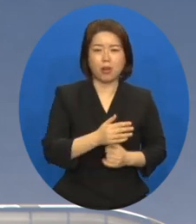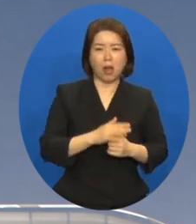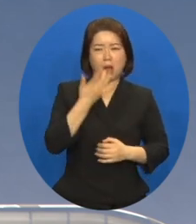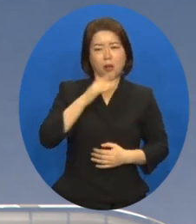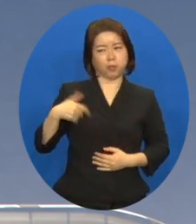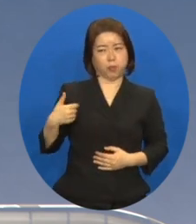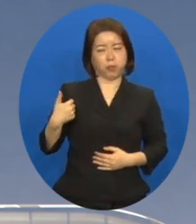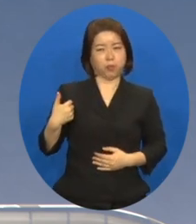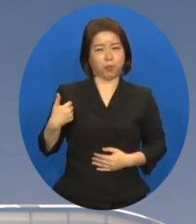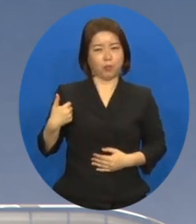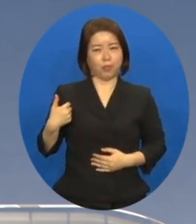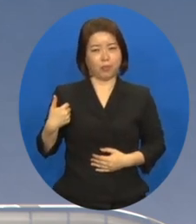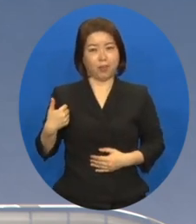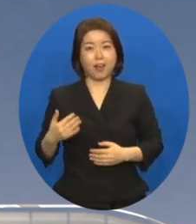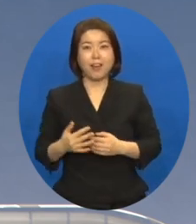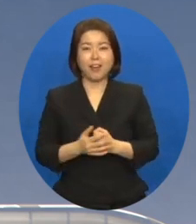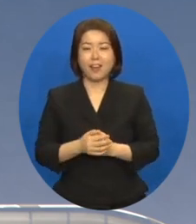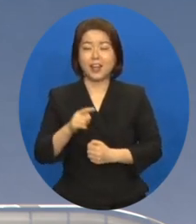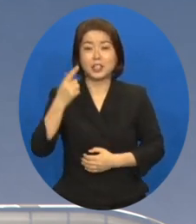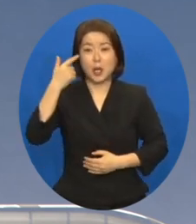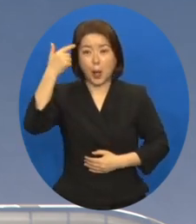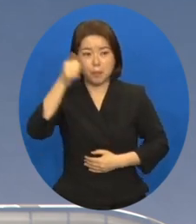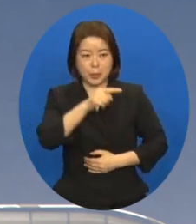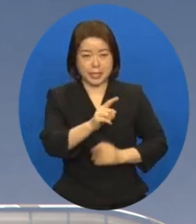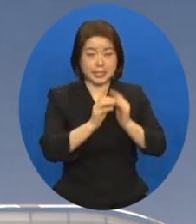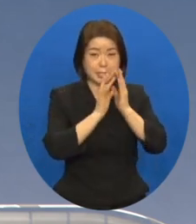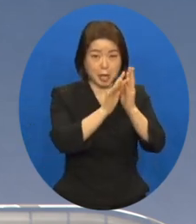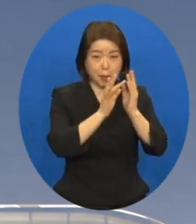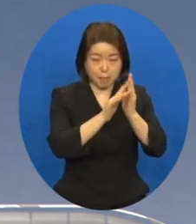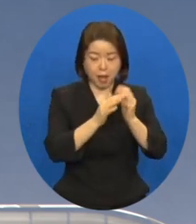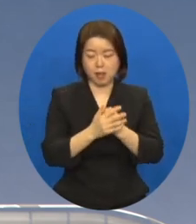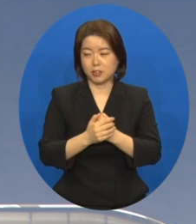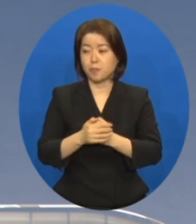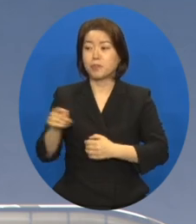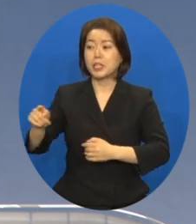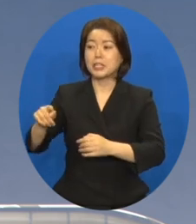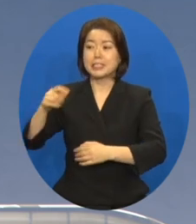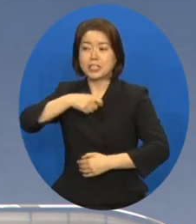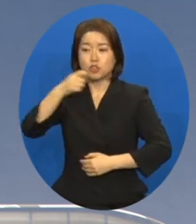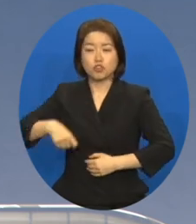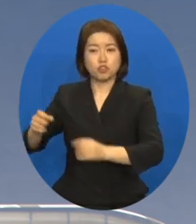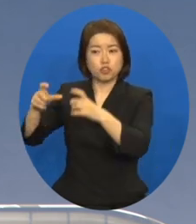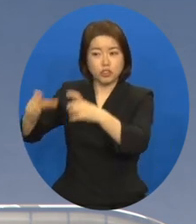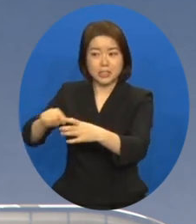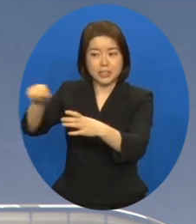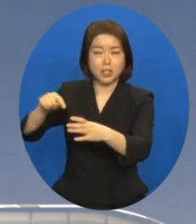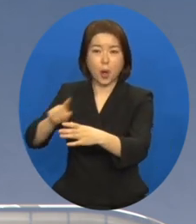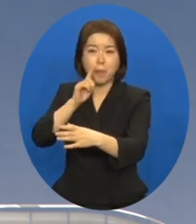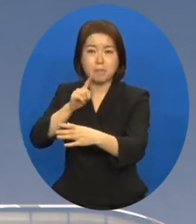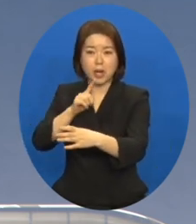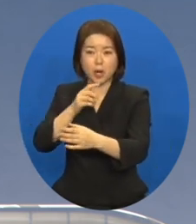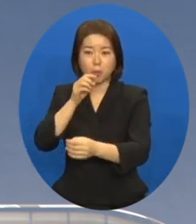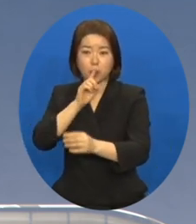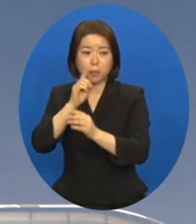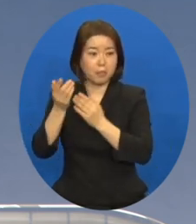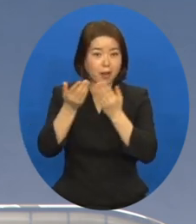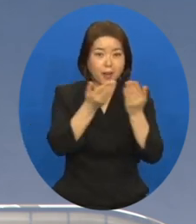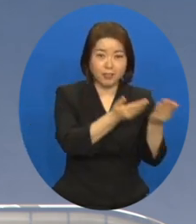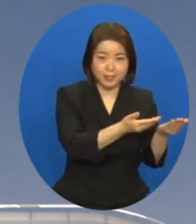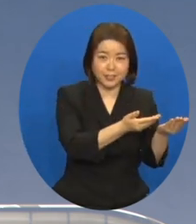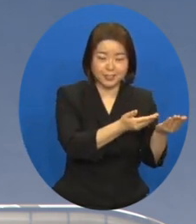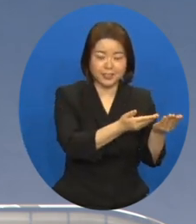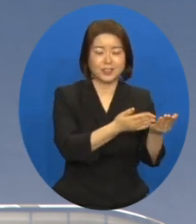언어였습니다. 그래서 그 목사님 방언이 그 중국에 있는 그 지역에 있는 언어라고 말씀해 드렸다는